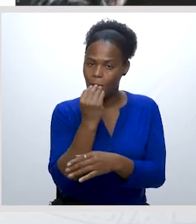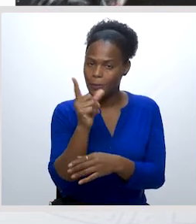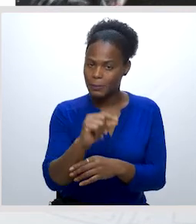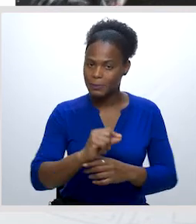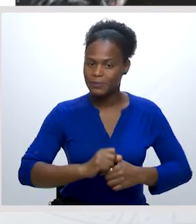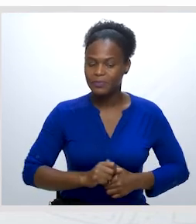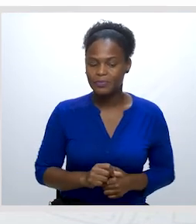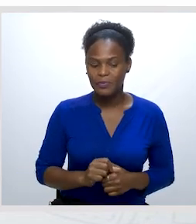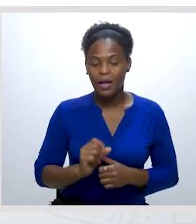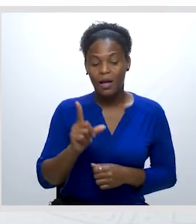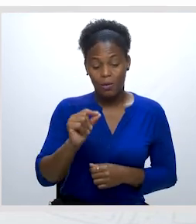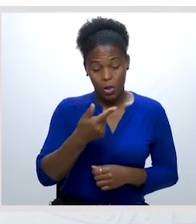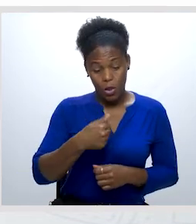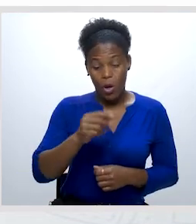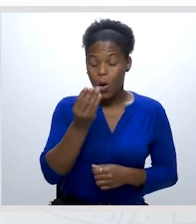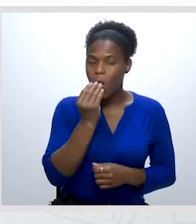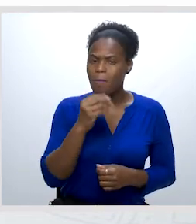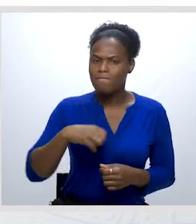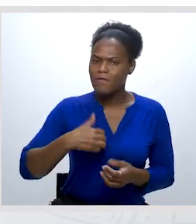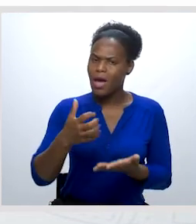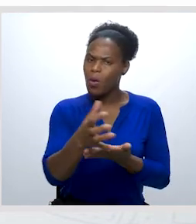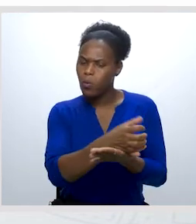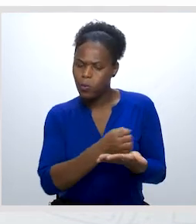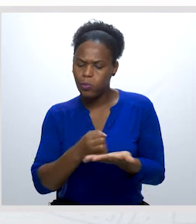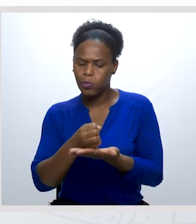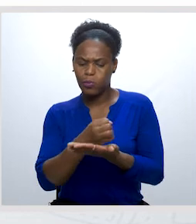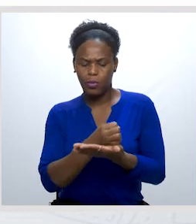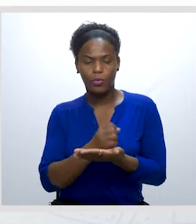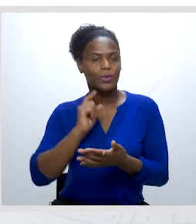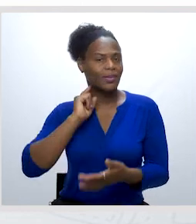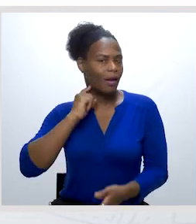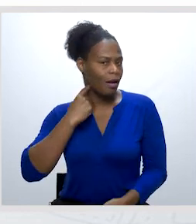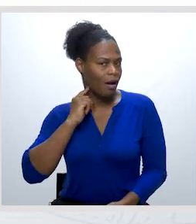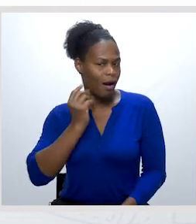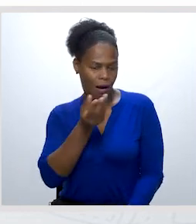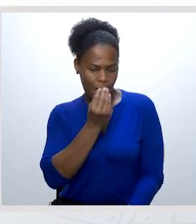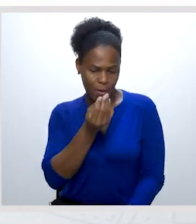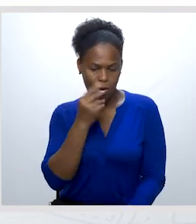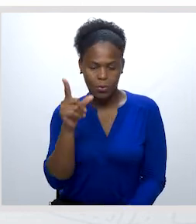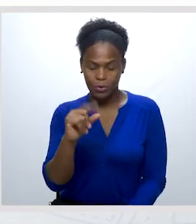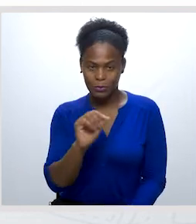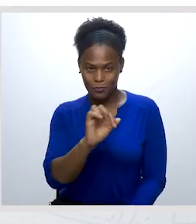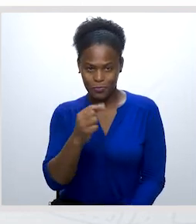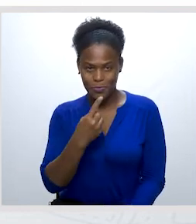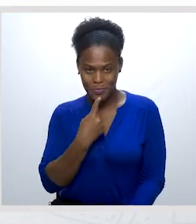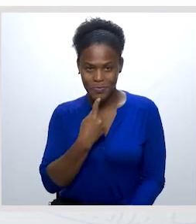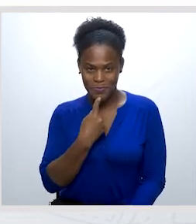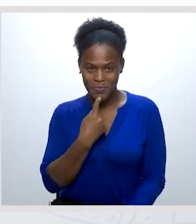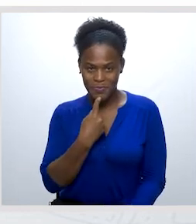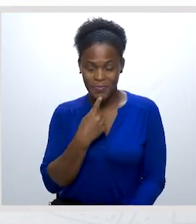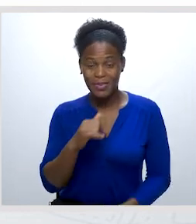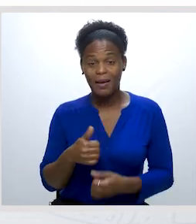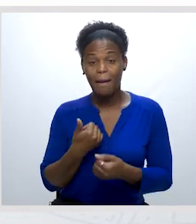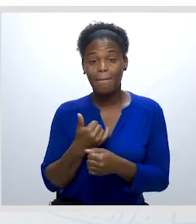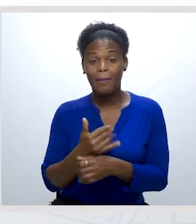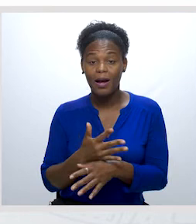poisson. On mange aussi des légumes, on mange de la viande. Vous comprenez?